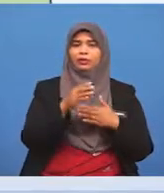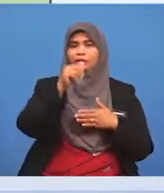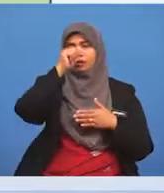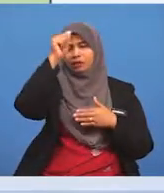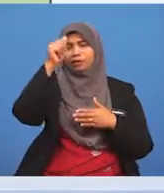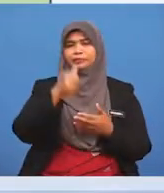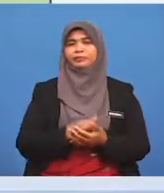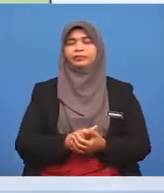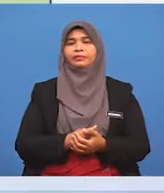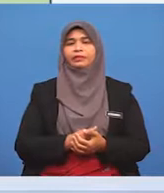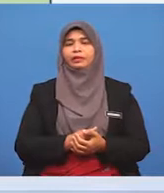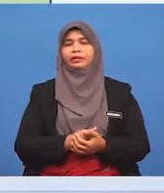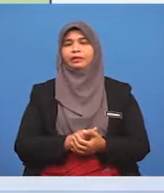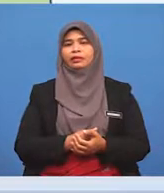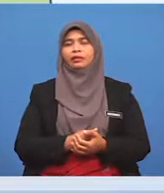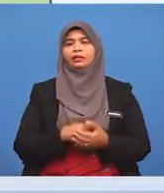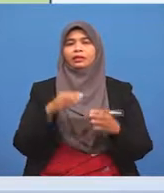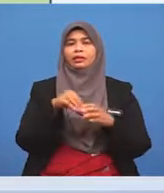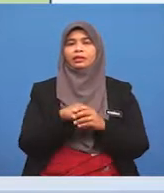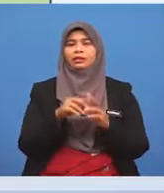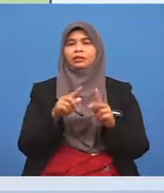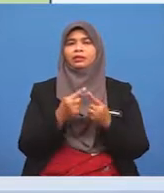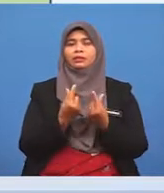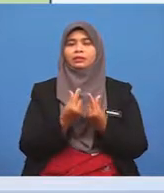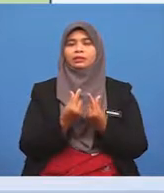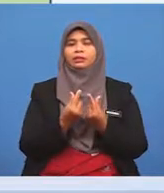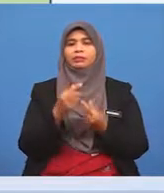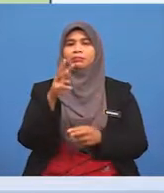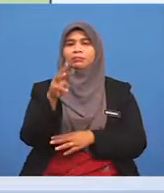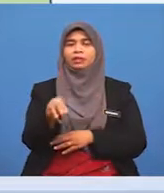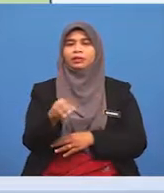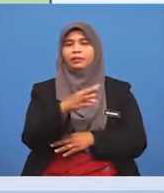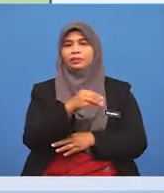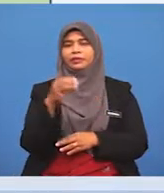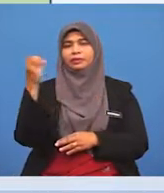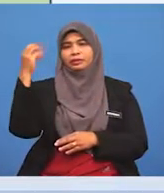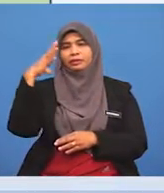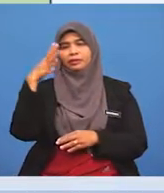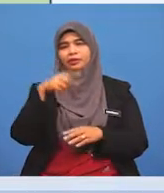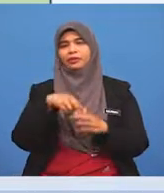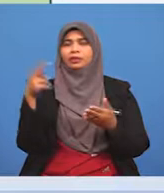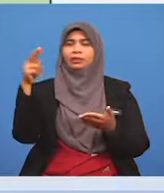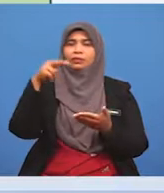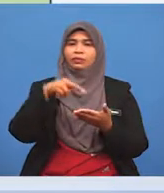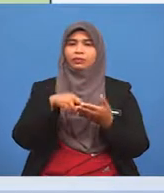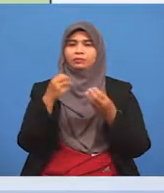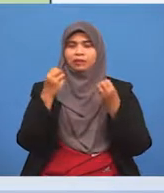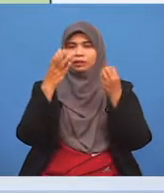siang diulang beberapa kali. Seperti ayat 47 surah